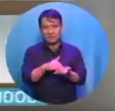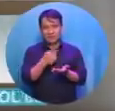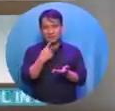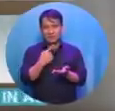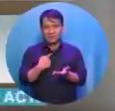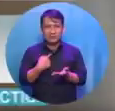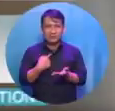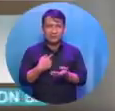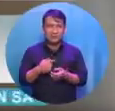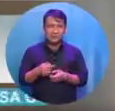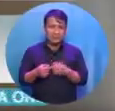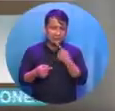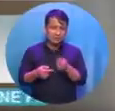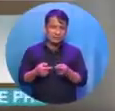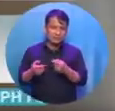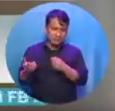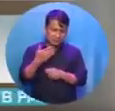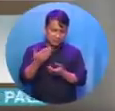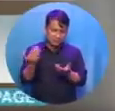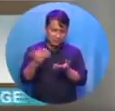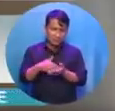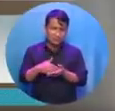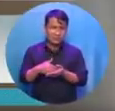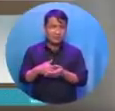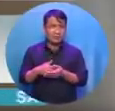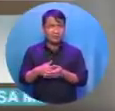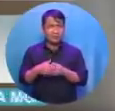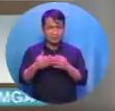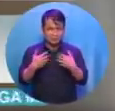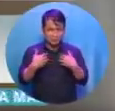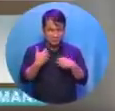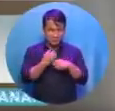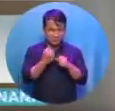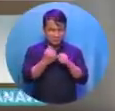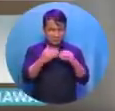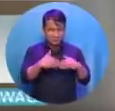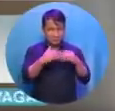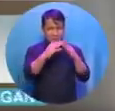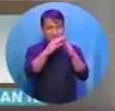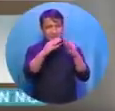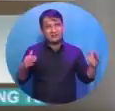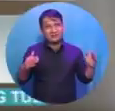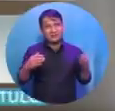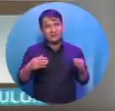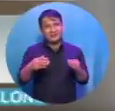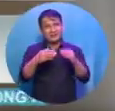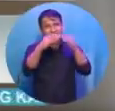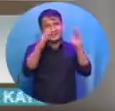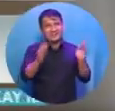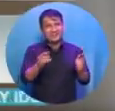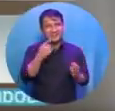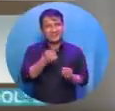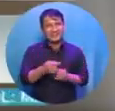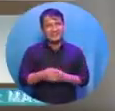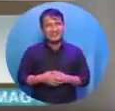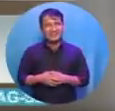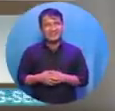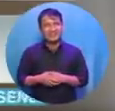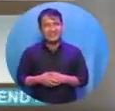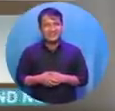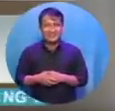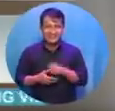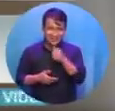sinasaktan. Ah, hindi, sinabi ko patayuan kita ng bagong kubo, may kasamang pulis sa likod. Hindi ako, bali? Oh.